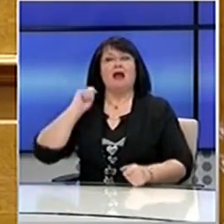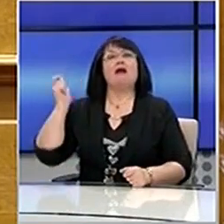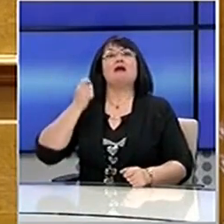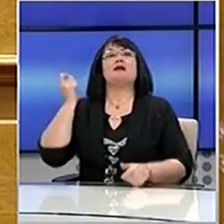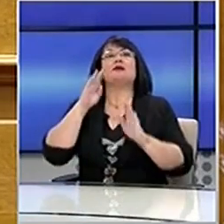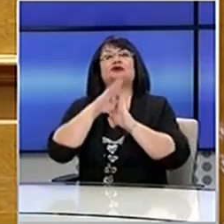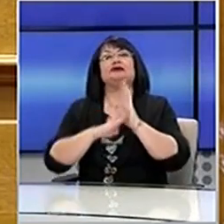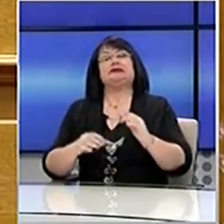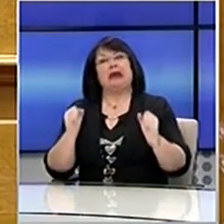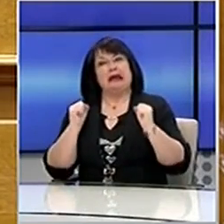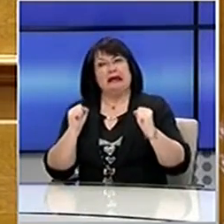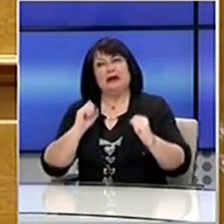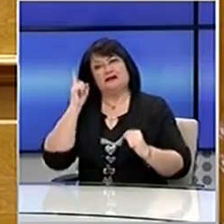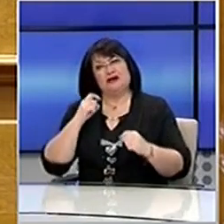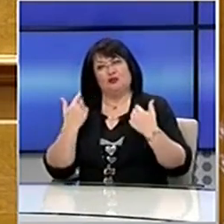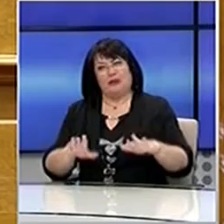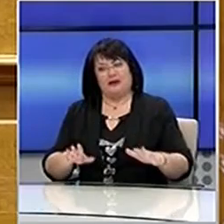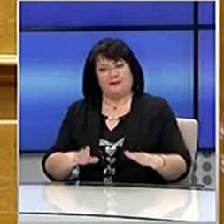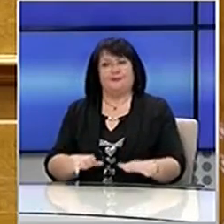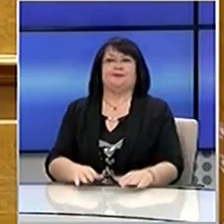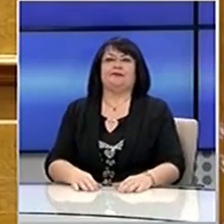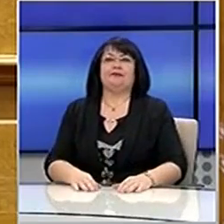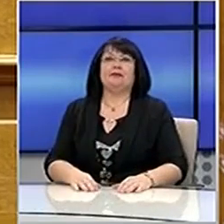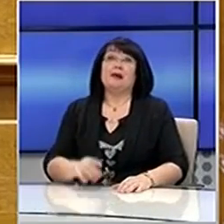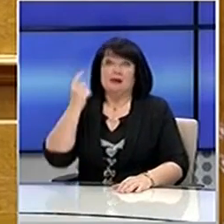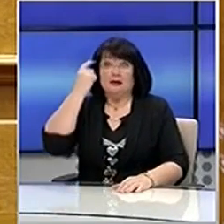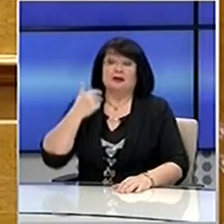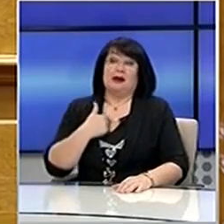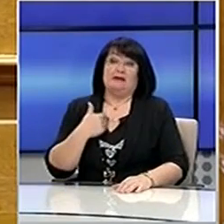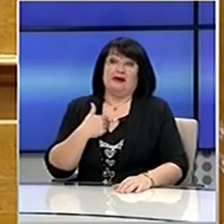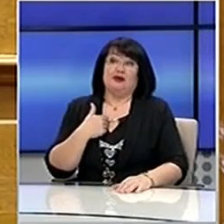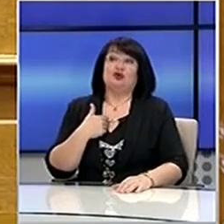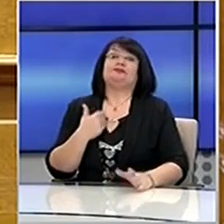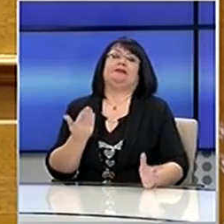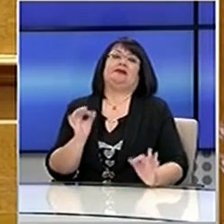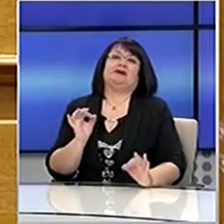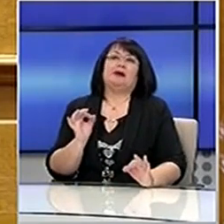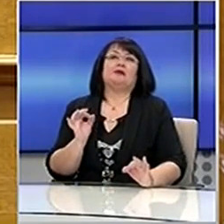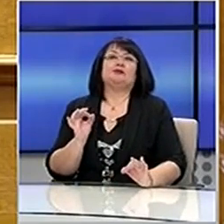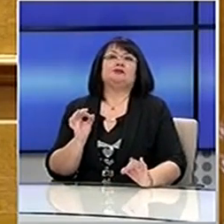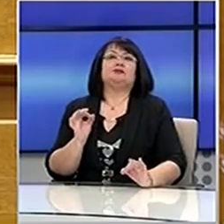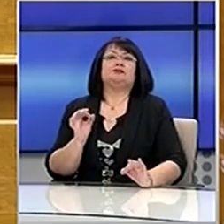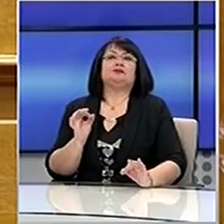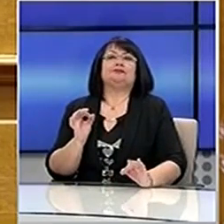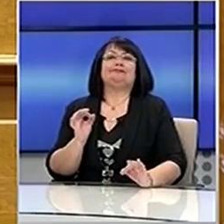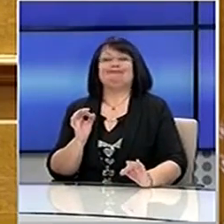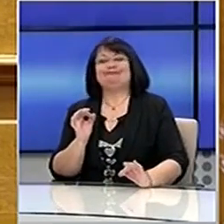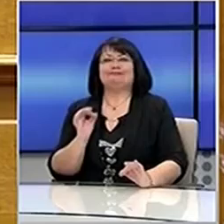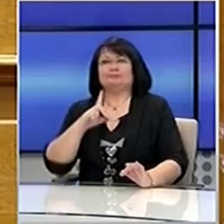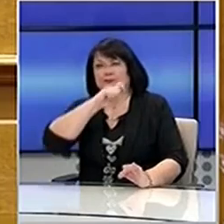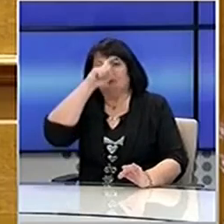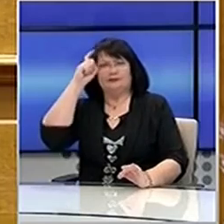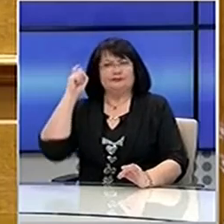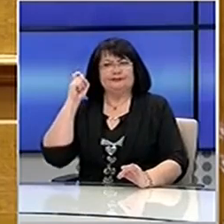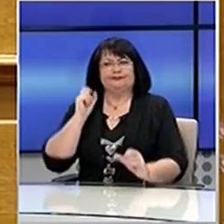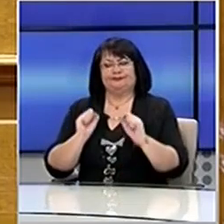Υγείας είναι γνωστό. Καταλαβαίνω ότι έχουμε μια δυσκολία